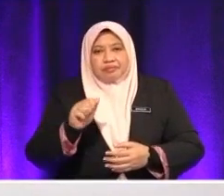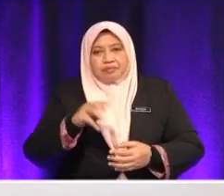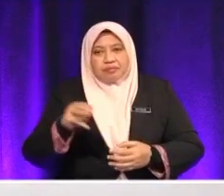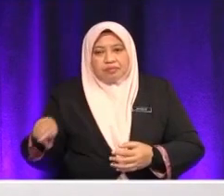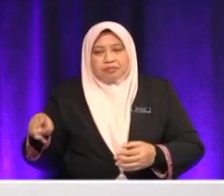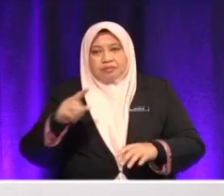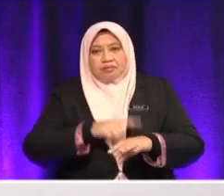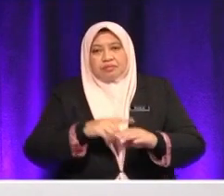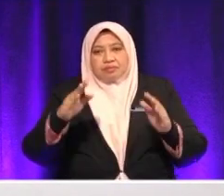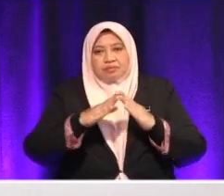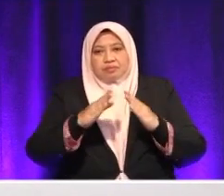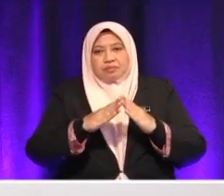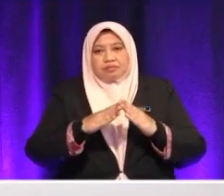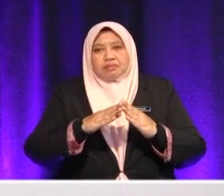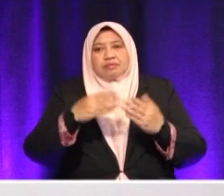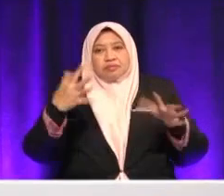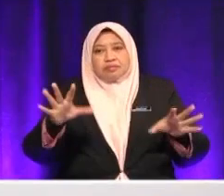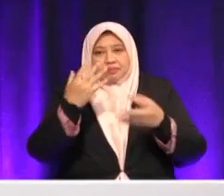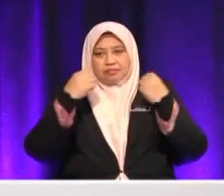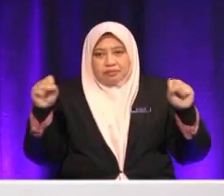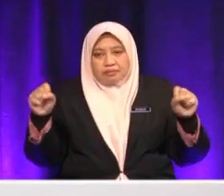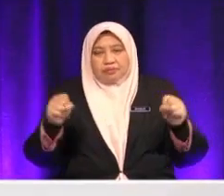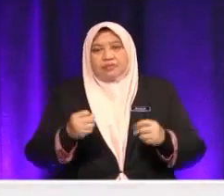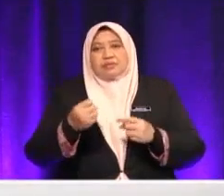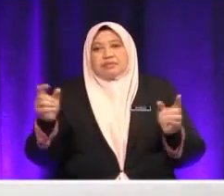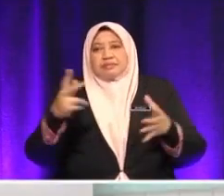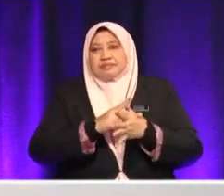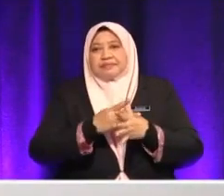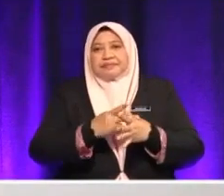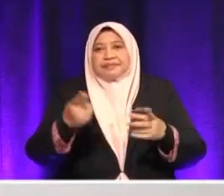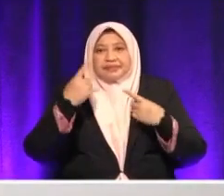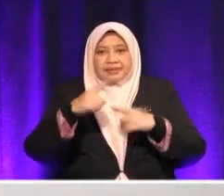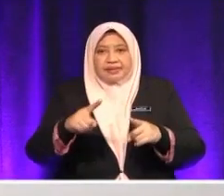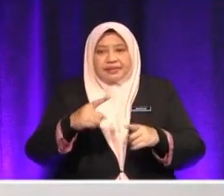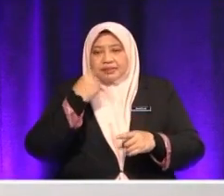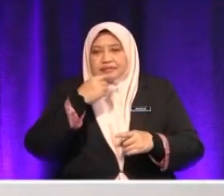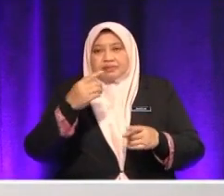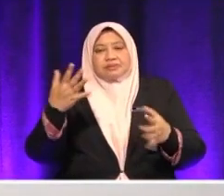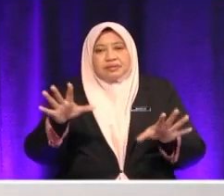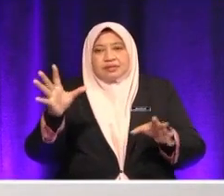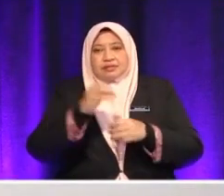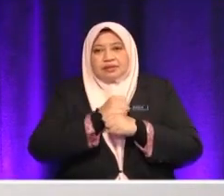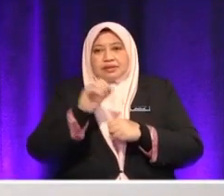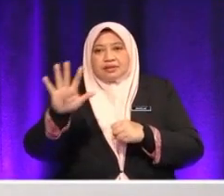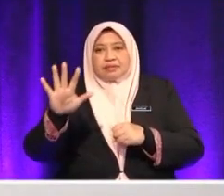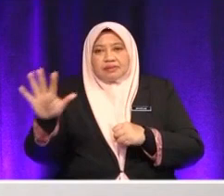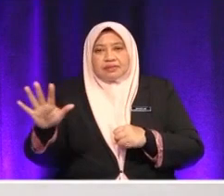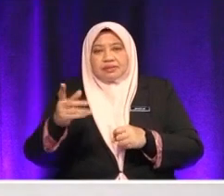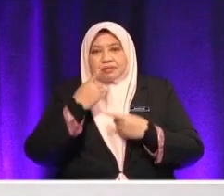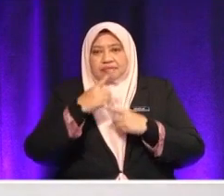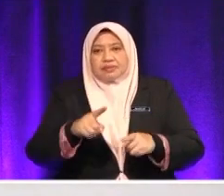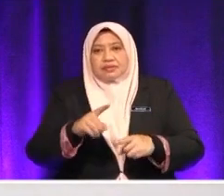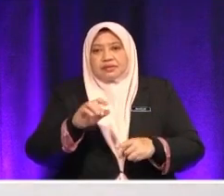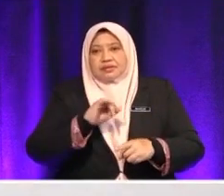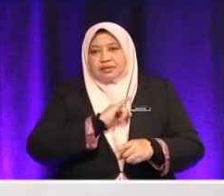di dalam studio semua sudah bersih dia lima lima jawaban boleh Angkat Tak Oke